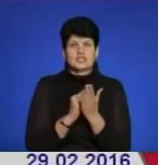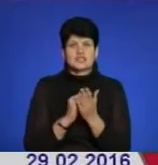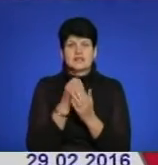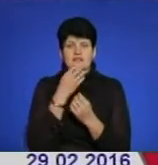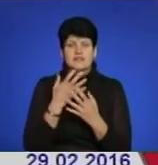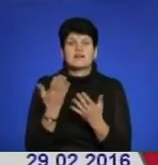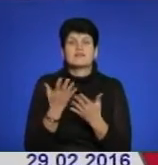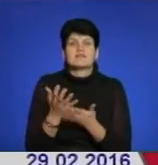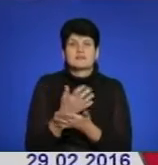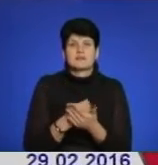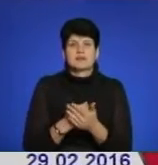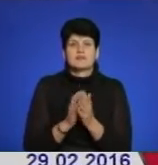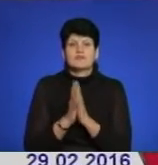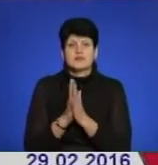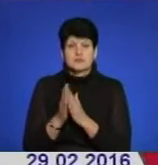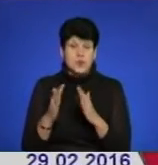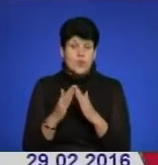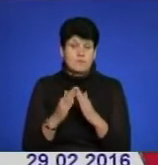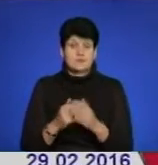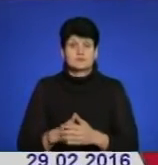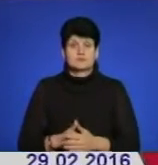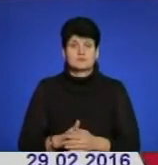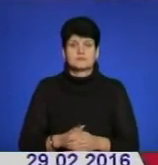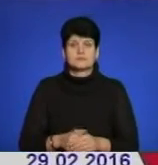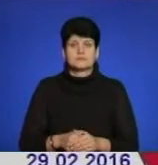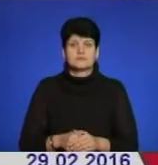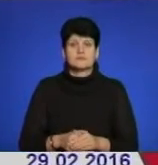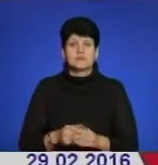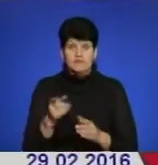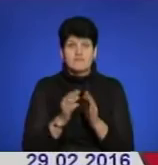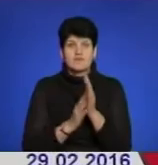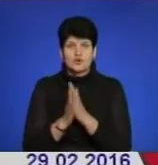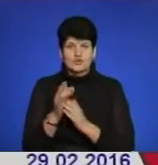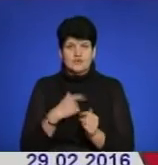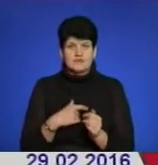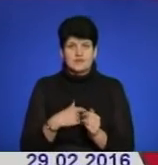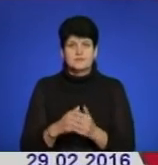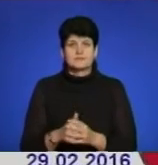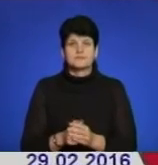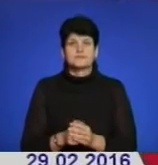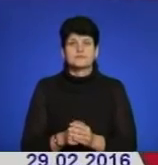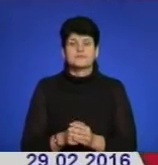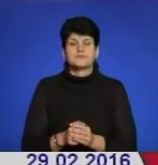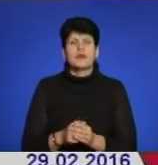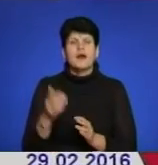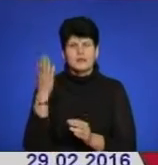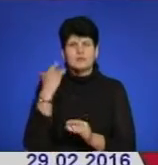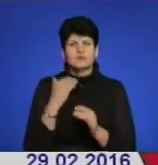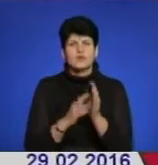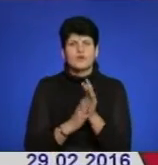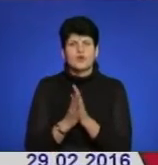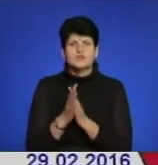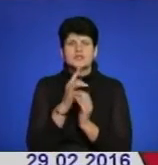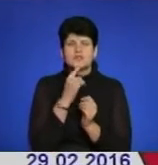А ви їх де, у лісі зірвали? Ні, вдома. Ви вирощуєте все? А чи давно вирощуєте? Чи